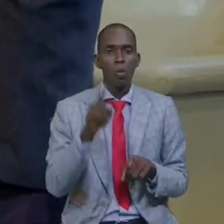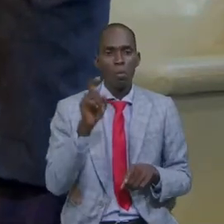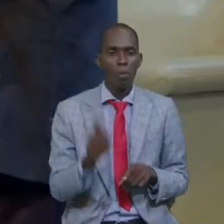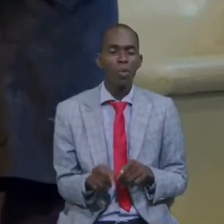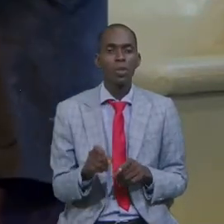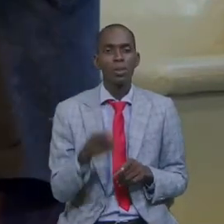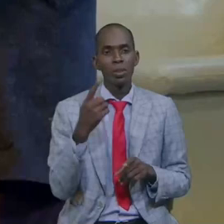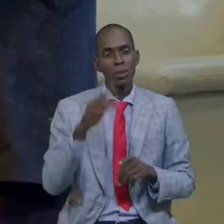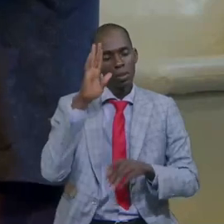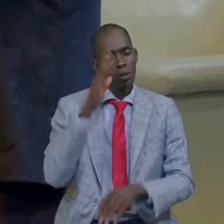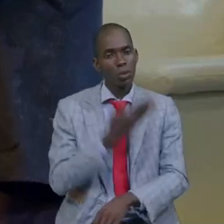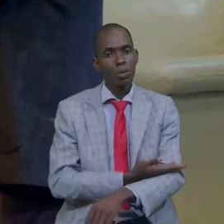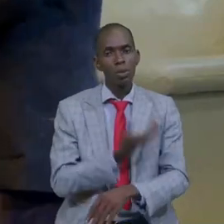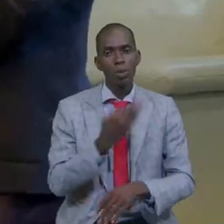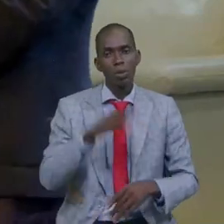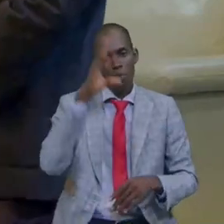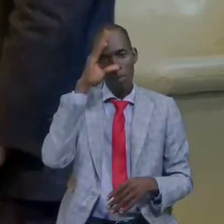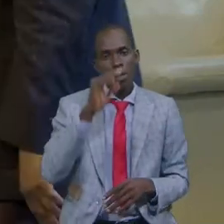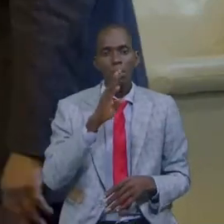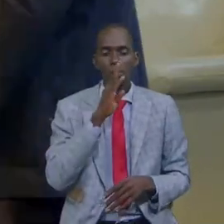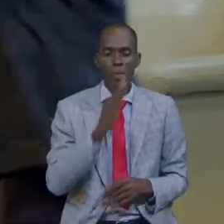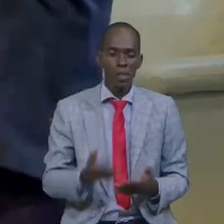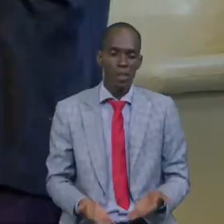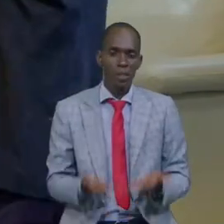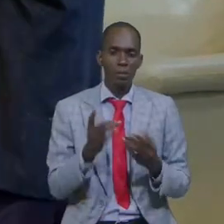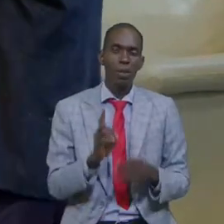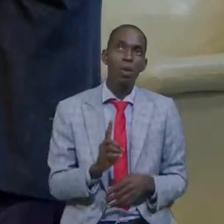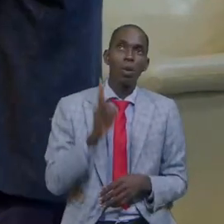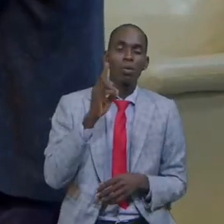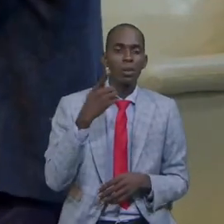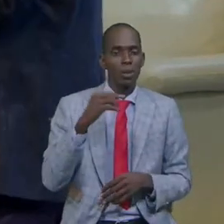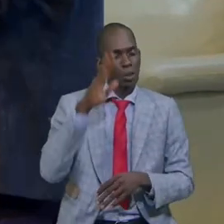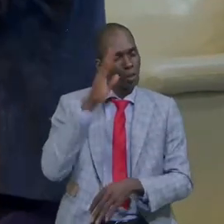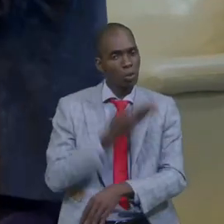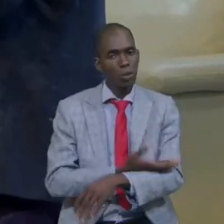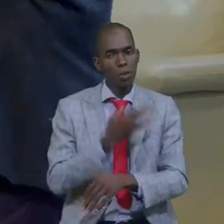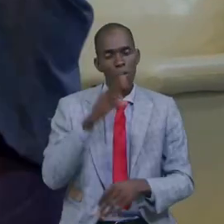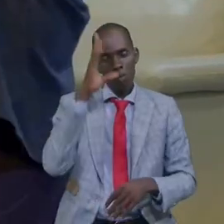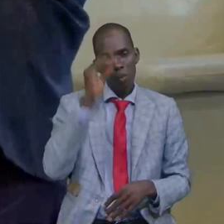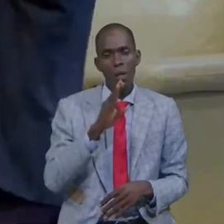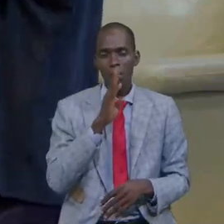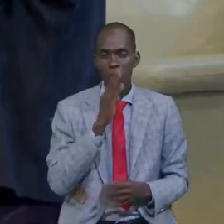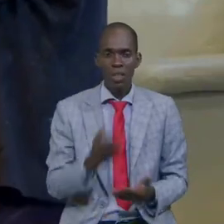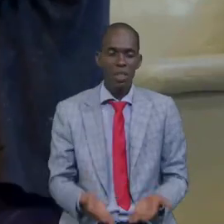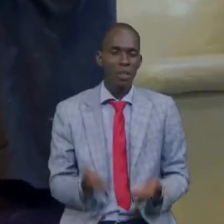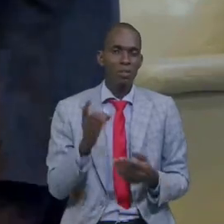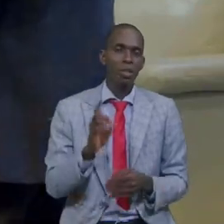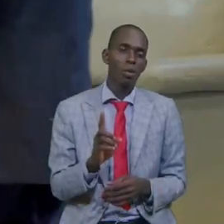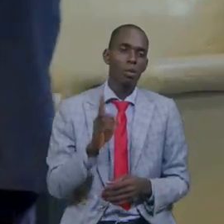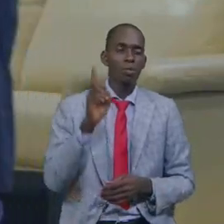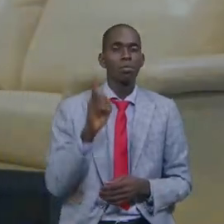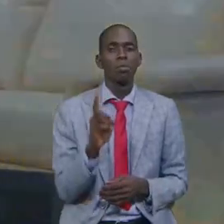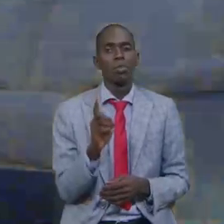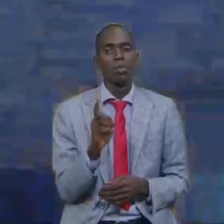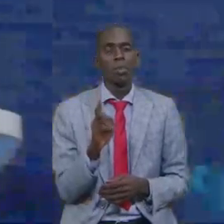que le Fils de l'homme, que le Fils de l'homme soit élevé, que le Fils de l'homme soit élevé,